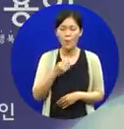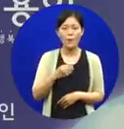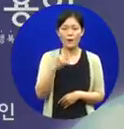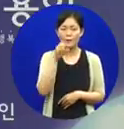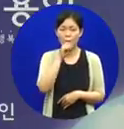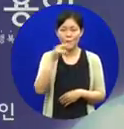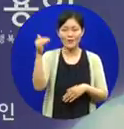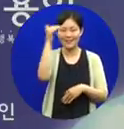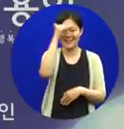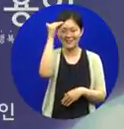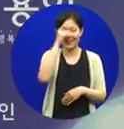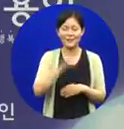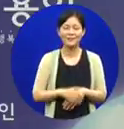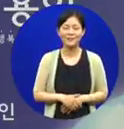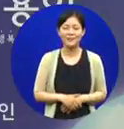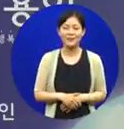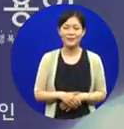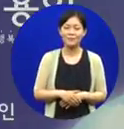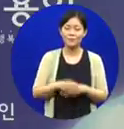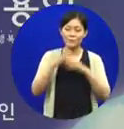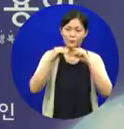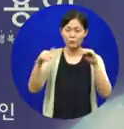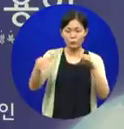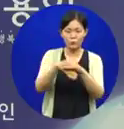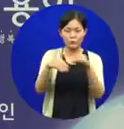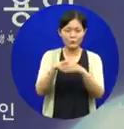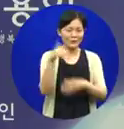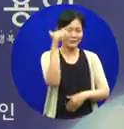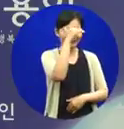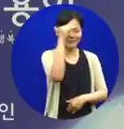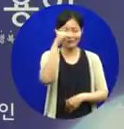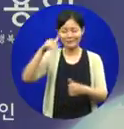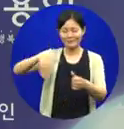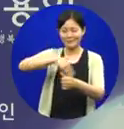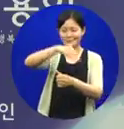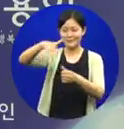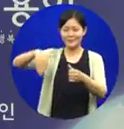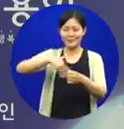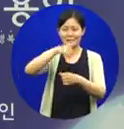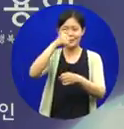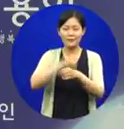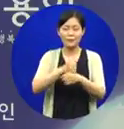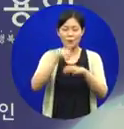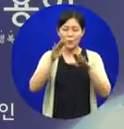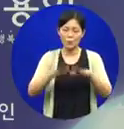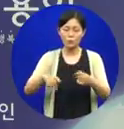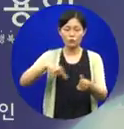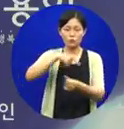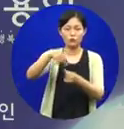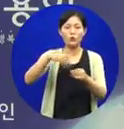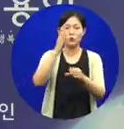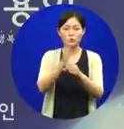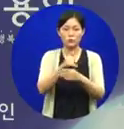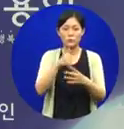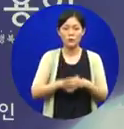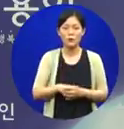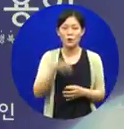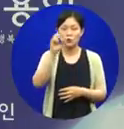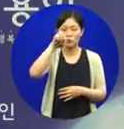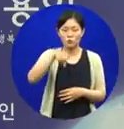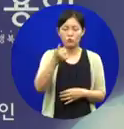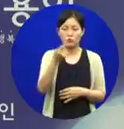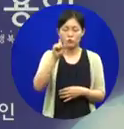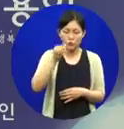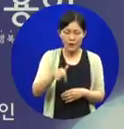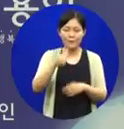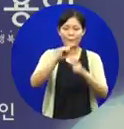행복한 용인 탐방입니다. 우리 고장 용인의 향토 문화유적을 둘러보는 용인 향토 문화유적 답사가 운영되고 있습니다.